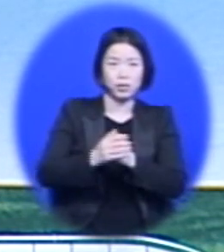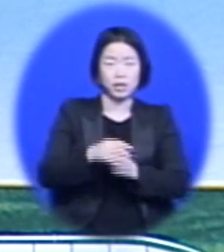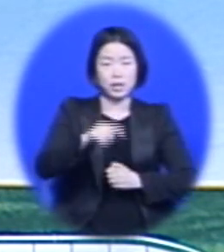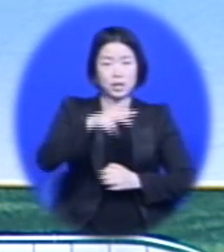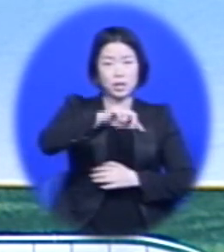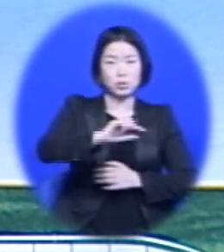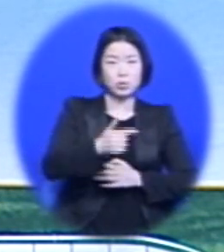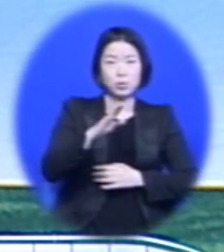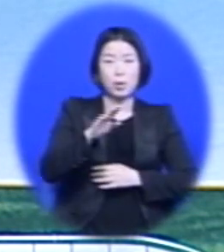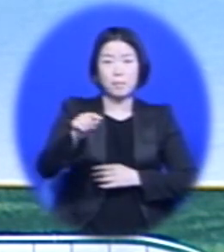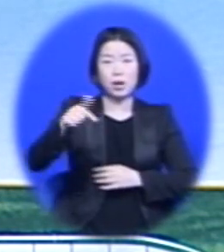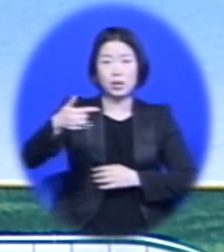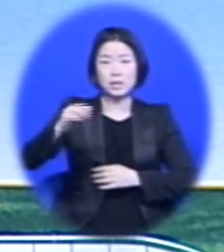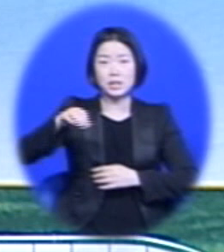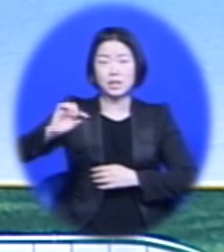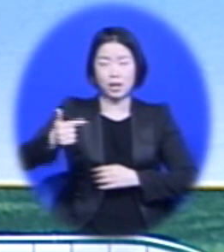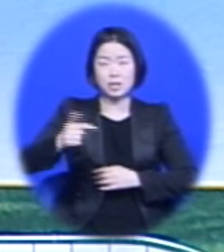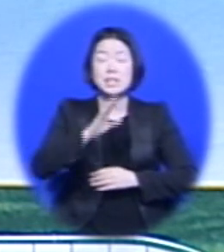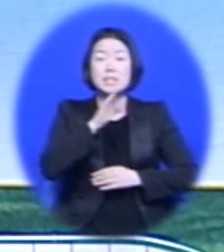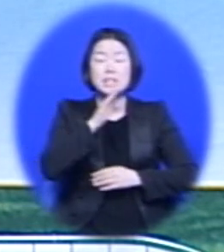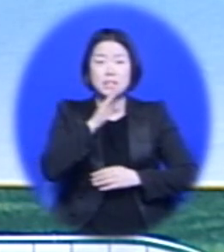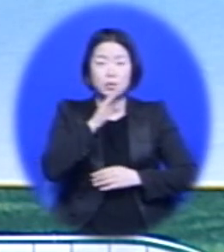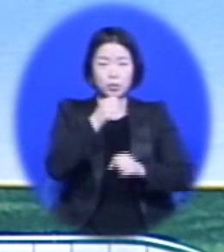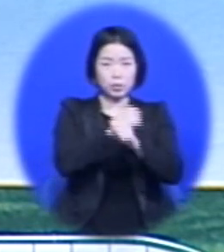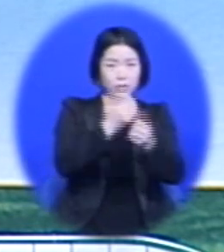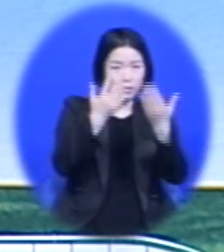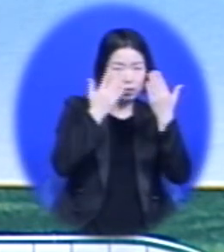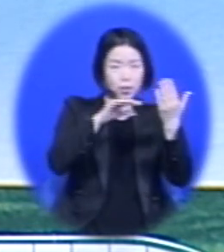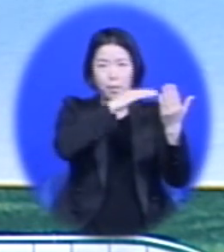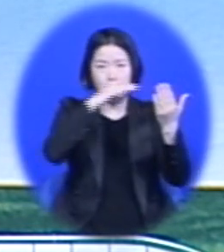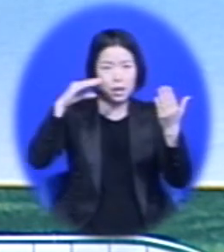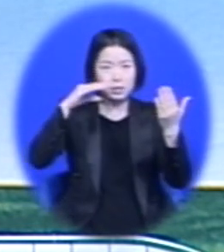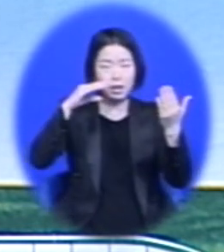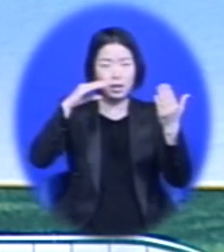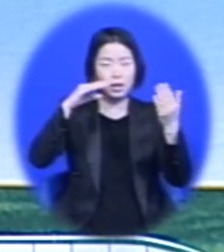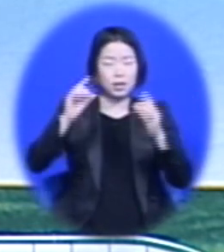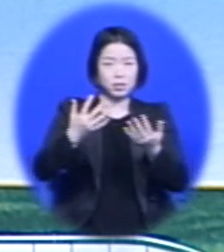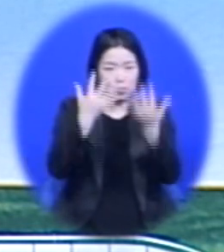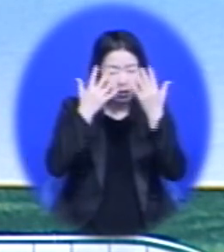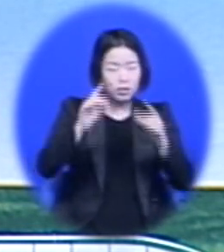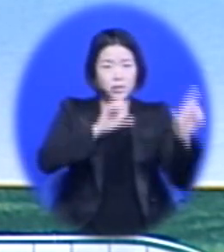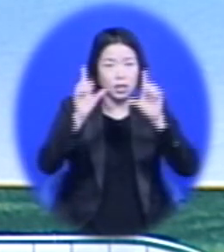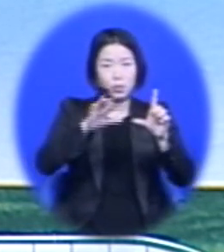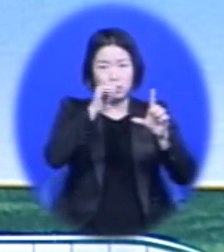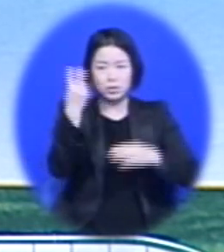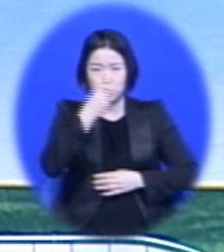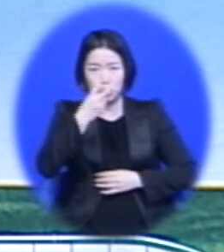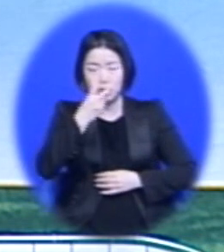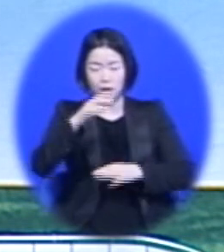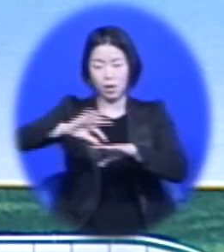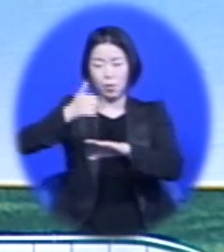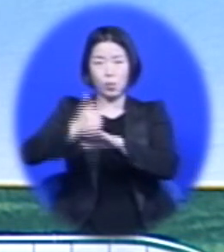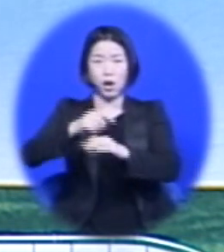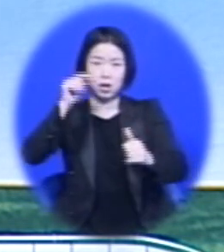존 버니언이 실제로 감옥에 투옥이 돼서 제대로 감옥살이 하고 있는지를 조사해보고 오라 하는